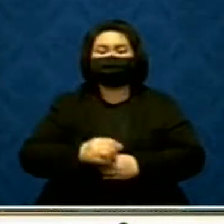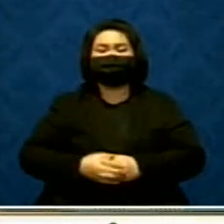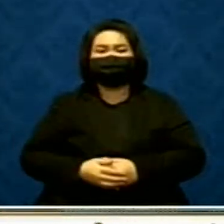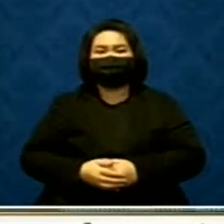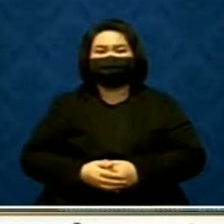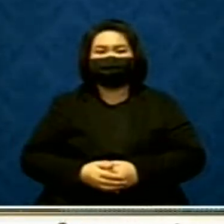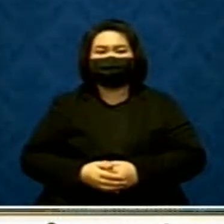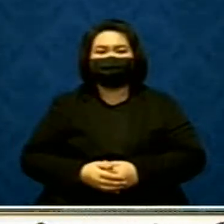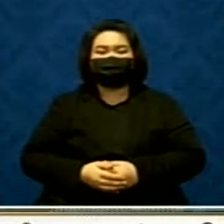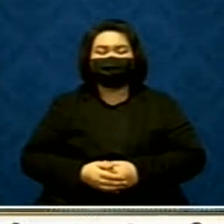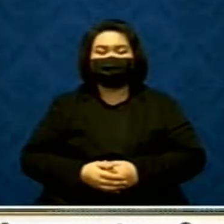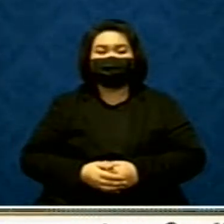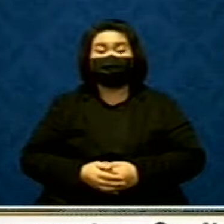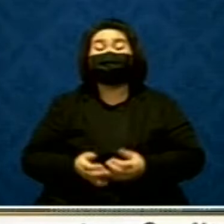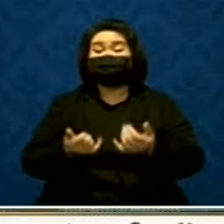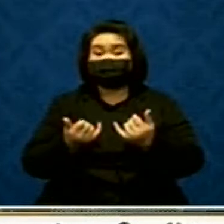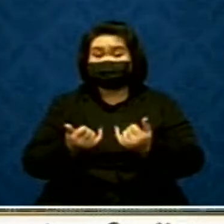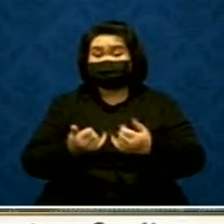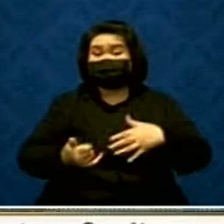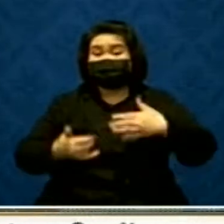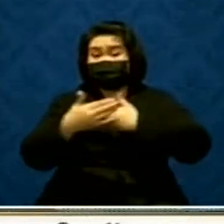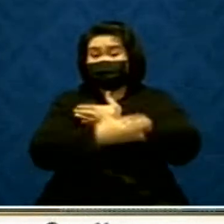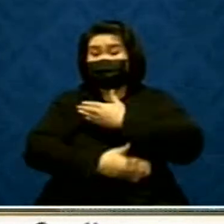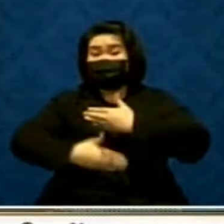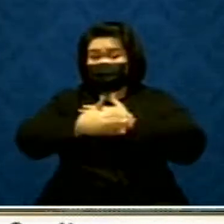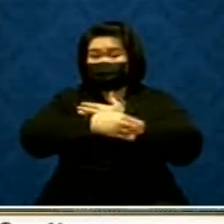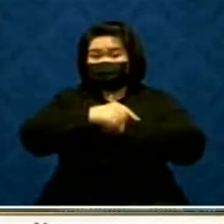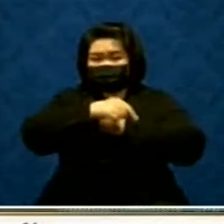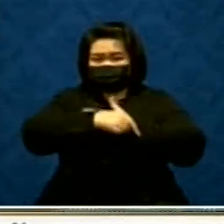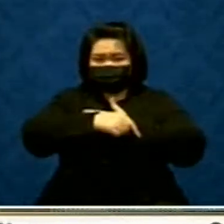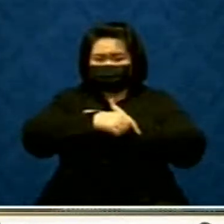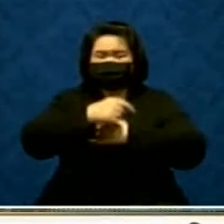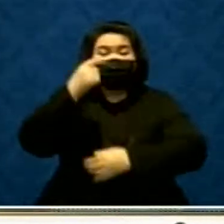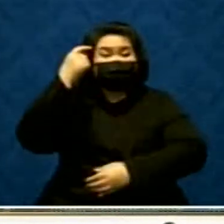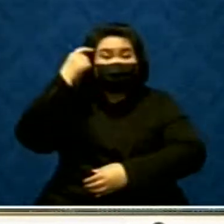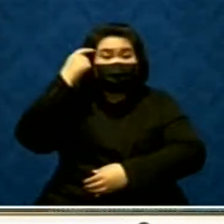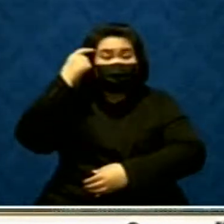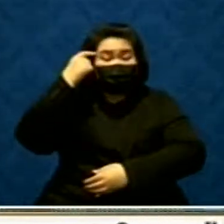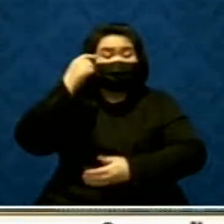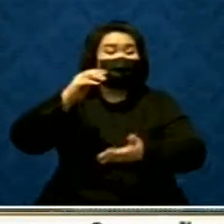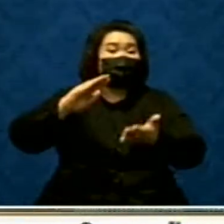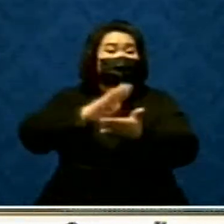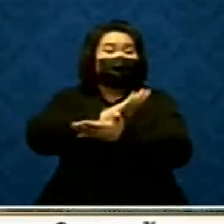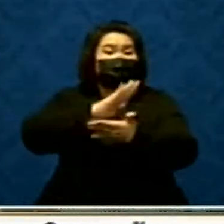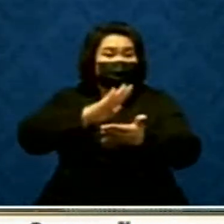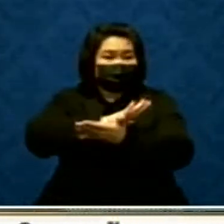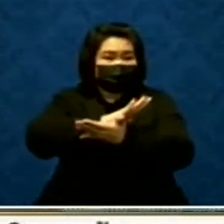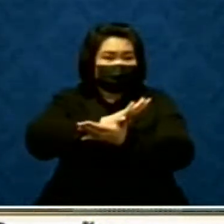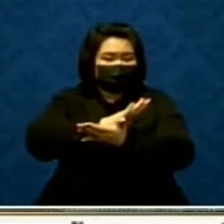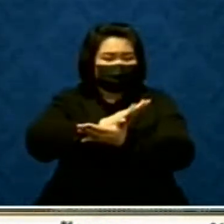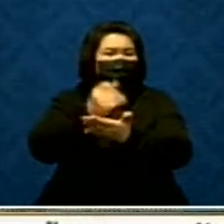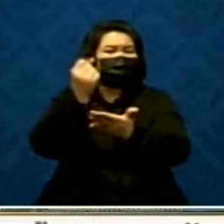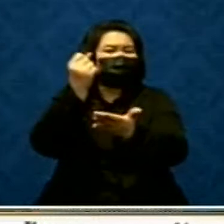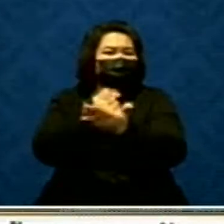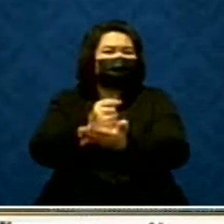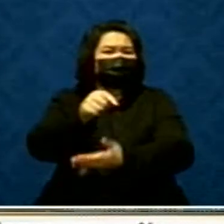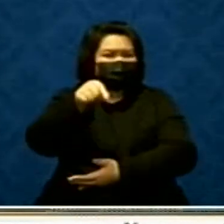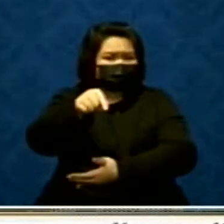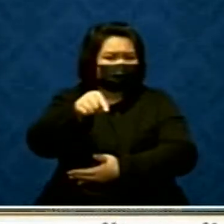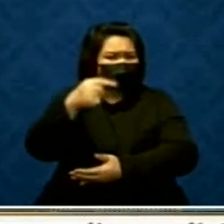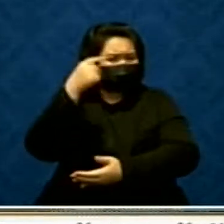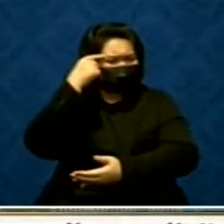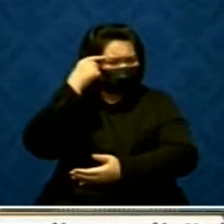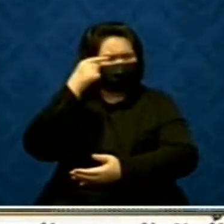าการรถไฟเนี่ยเชื่อว่านะครับการออกเอกสารสิทธิ์ของกรมที่ดินมีความคลาด